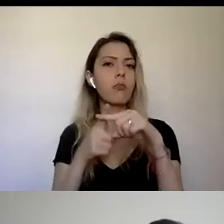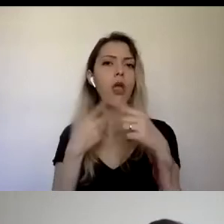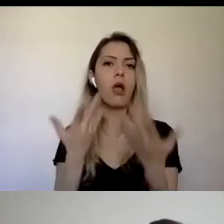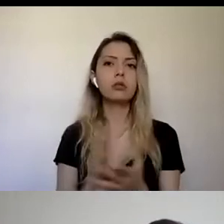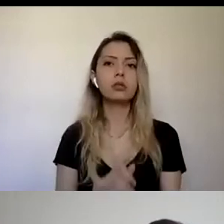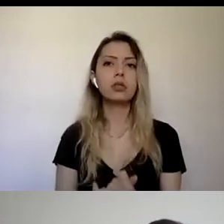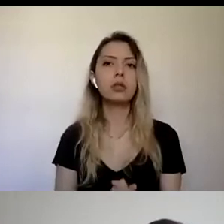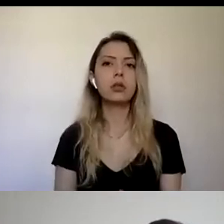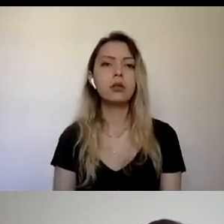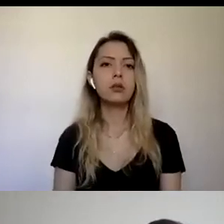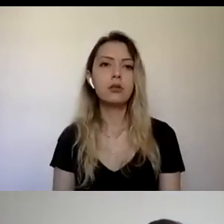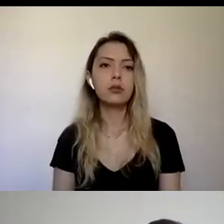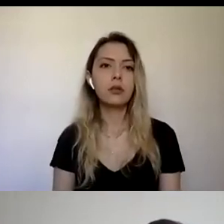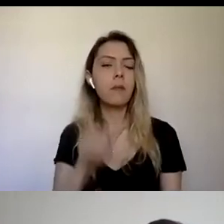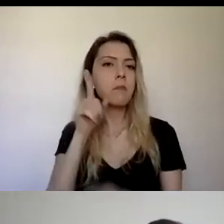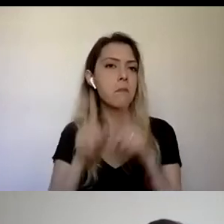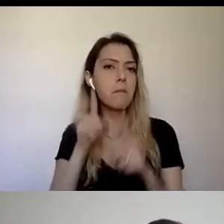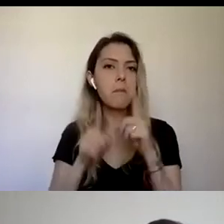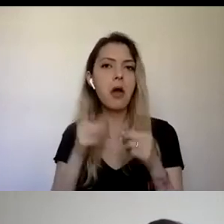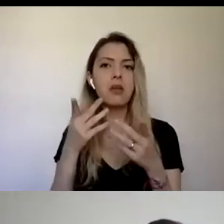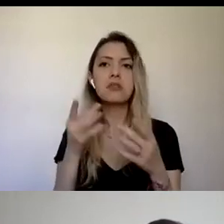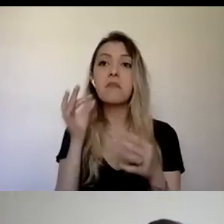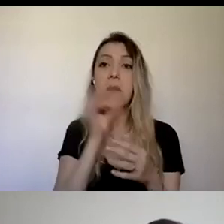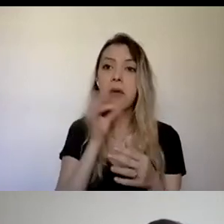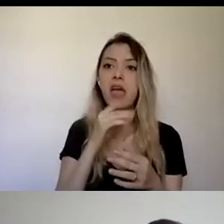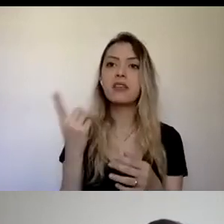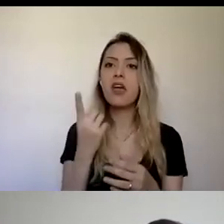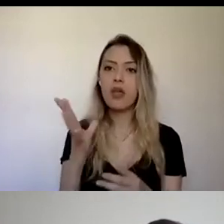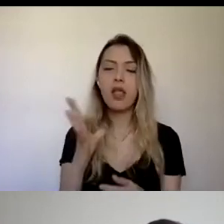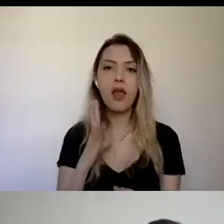bir şekilde biraz önce